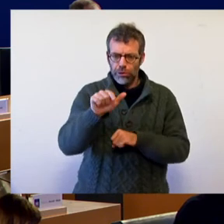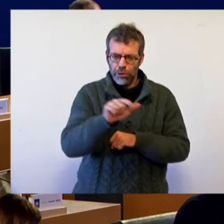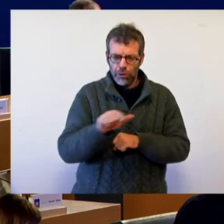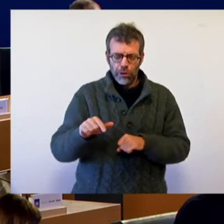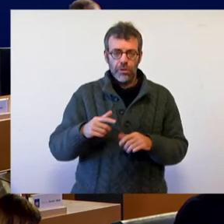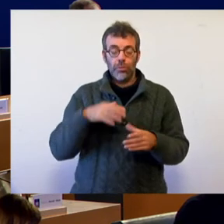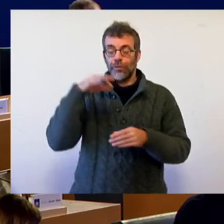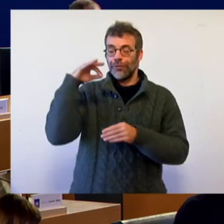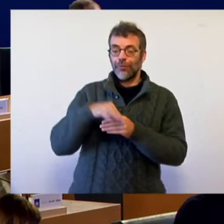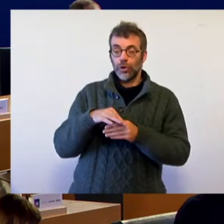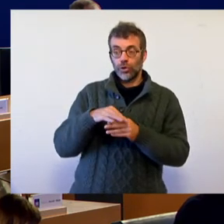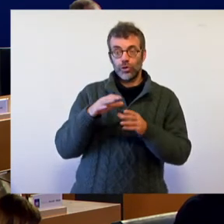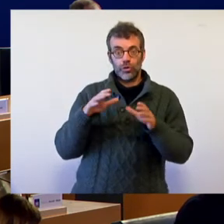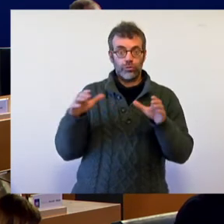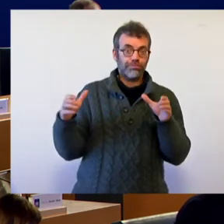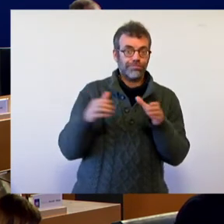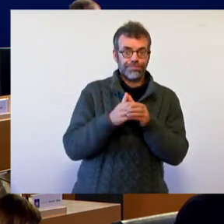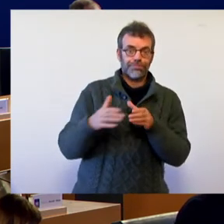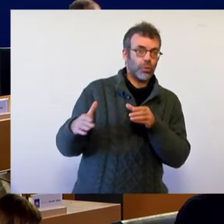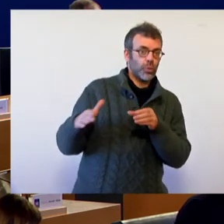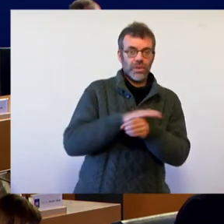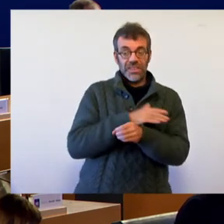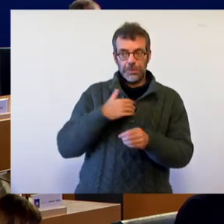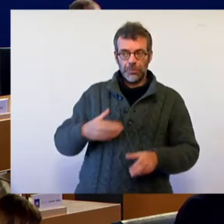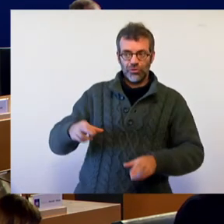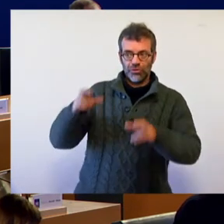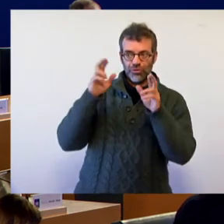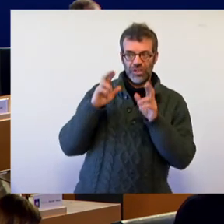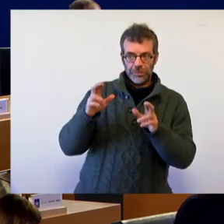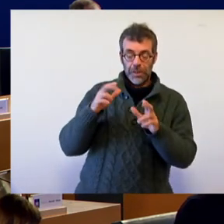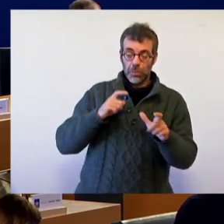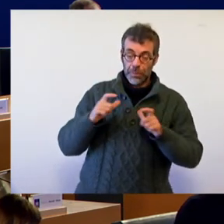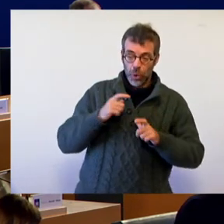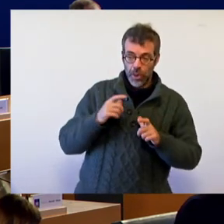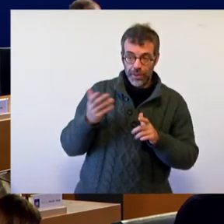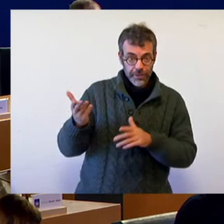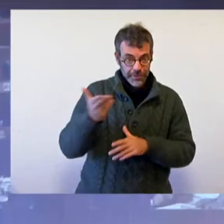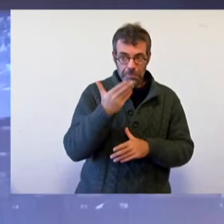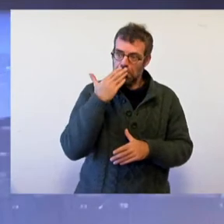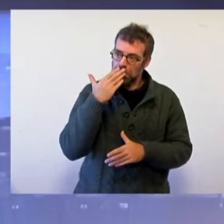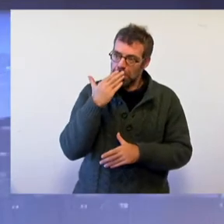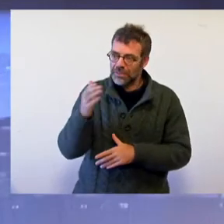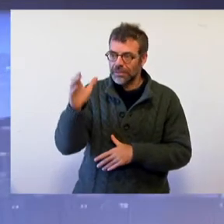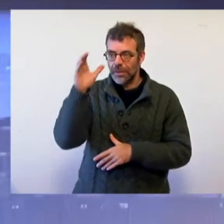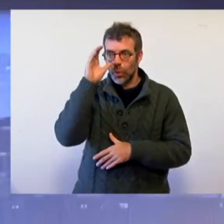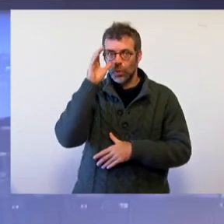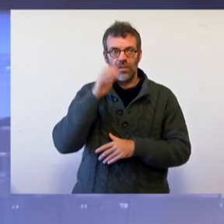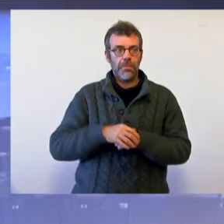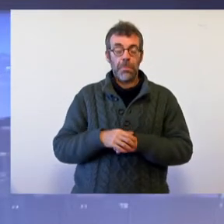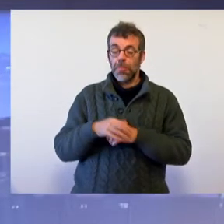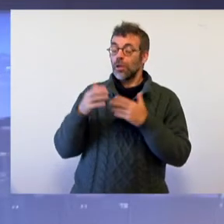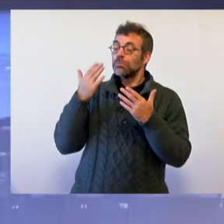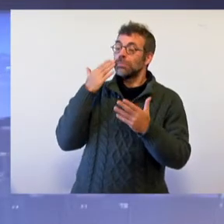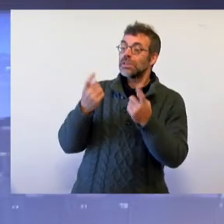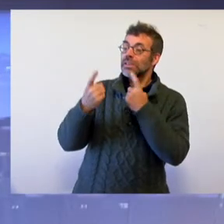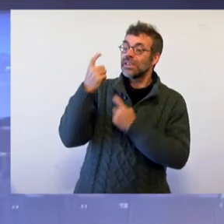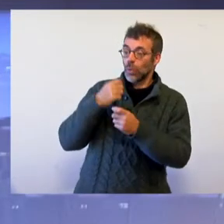compte en tout cas là-dessus de mes chers collègues sur ces deux affaires. Je vous remercie et je suis prêt à répondre à vos questions